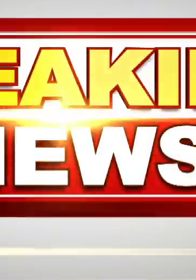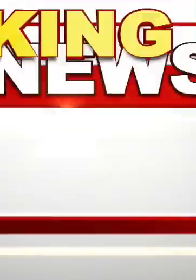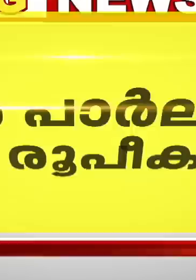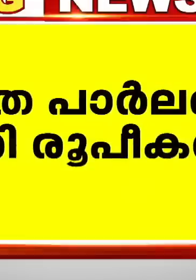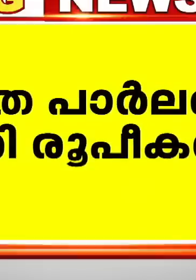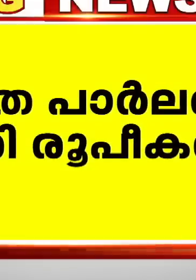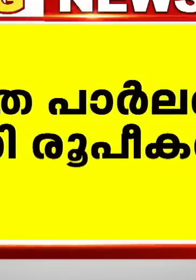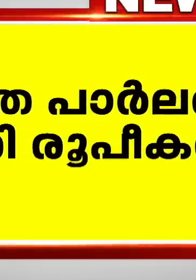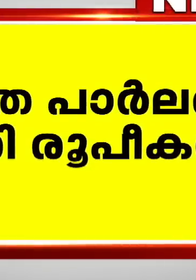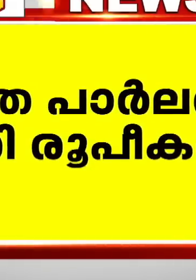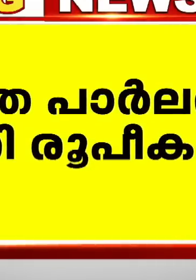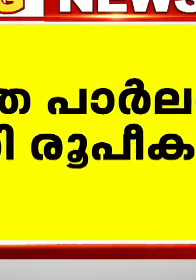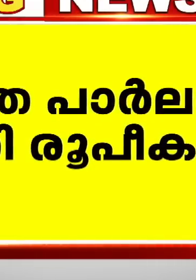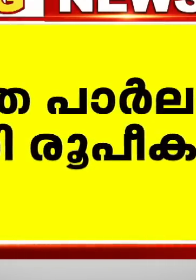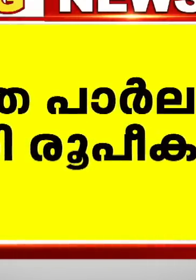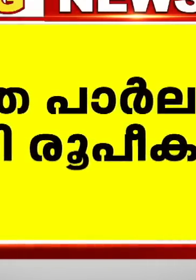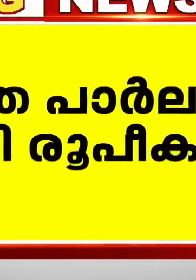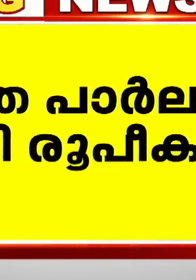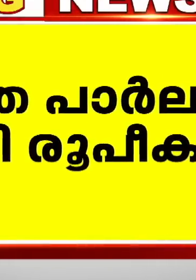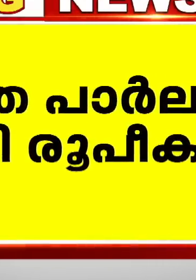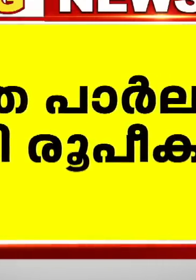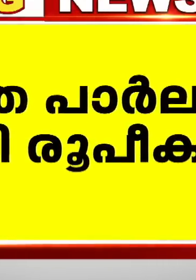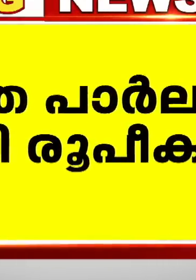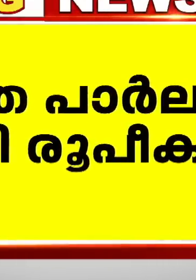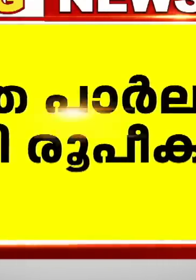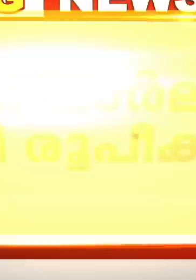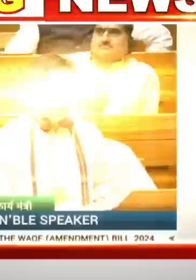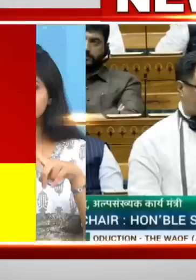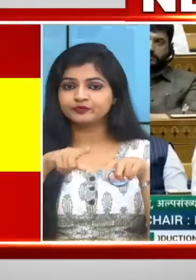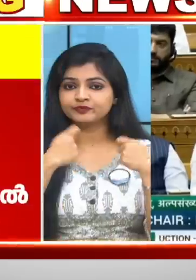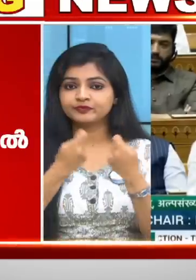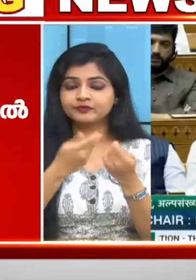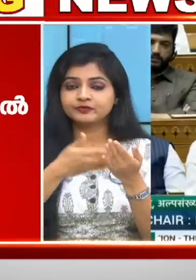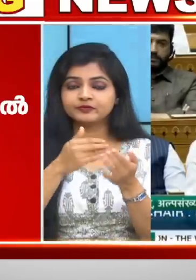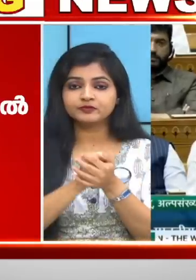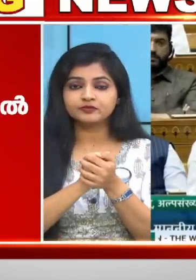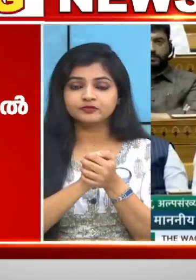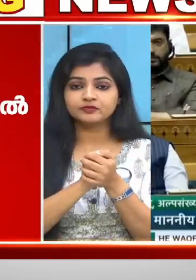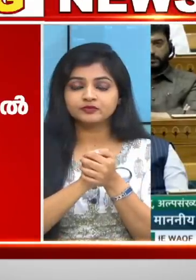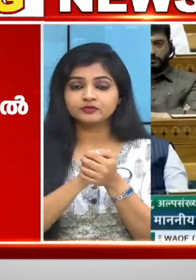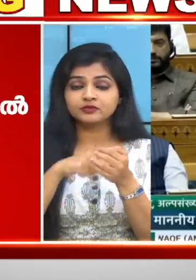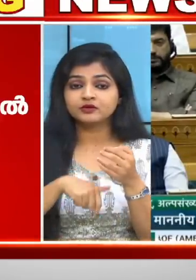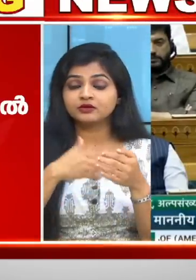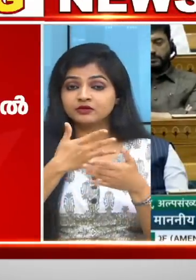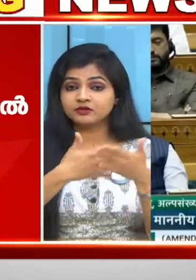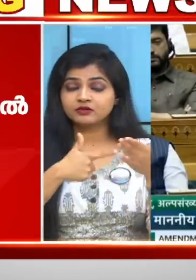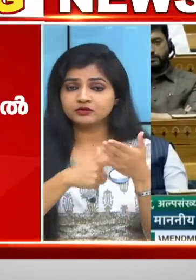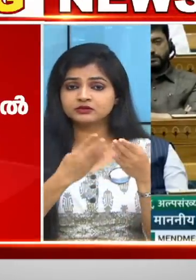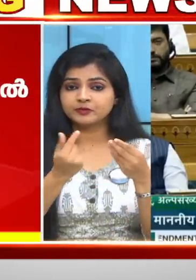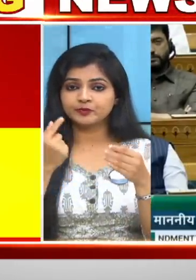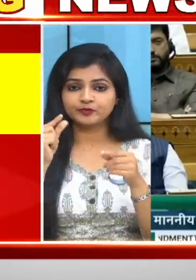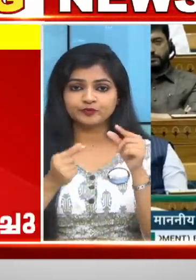കോൺഗ്രസ് പട്ടികയിൽ നിന്ന് ഈ സമിതിയുടെ ഭാഗമായിട്ട് ഉൾപ്പെടുന്നത്. അസദുദ്ദീൻ ഒവൈസി ഈ പട്ടികയിൽ ഇടം കണ്ടെത്തിയിട്ടുണ്ട്.